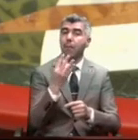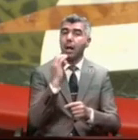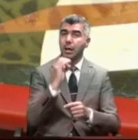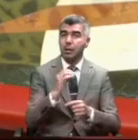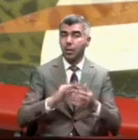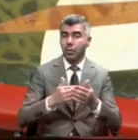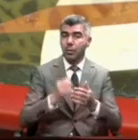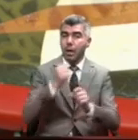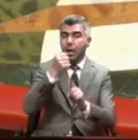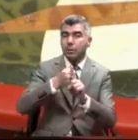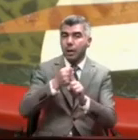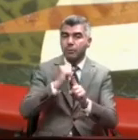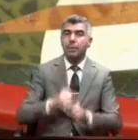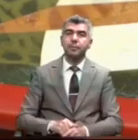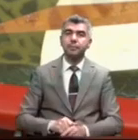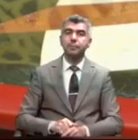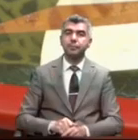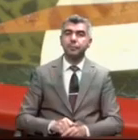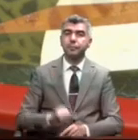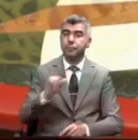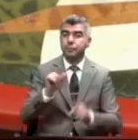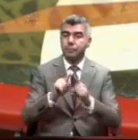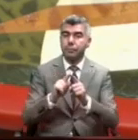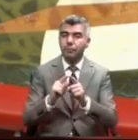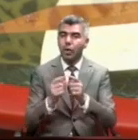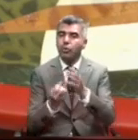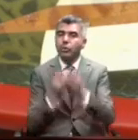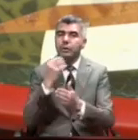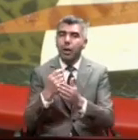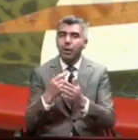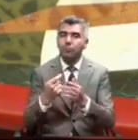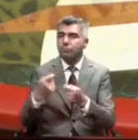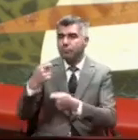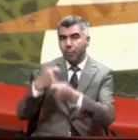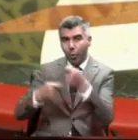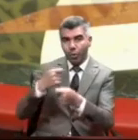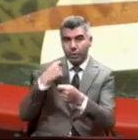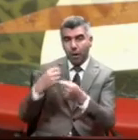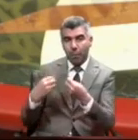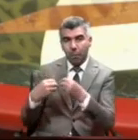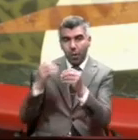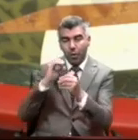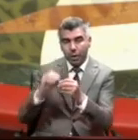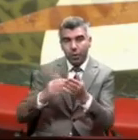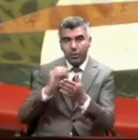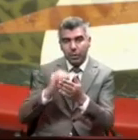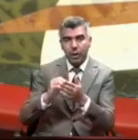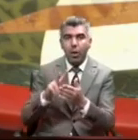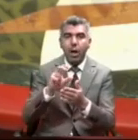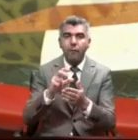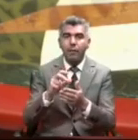المقاربه اللي كنشتغلو معاه هو ايضا تنويع المداخيل ديالو تنويع المداخل ديالو